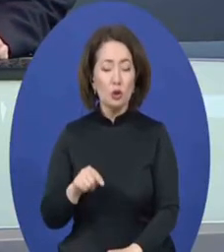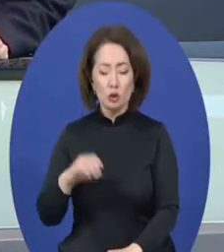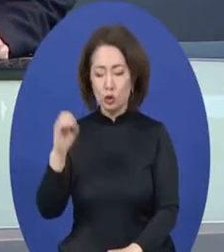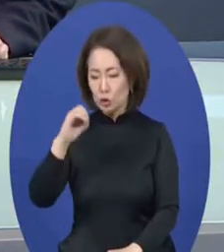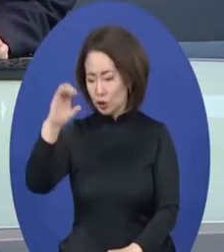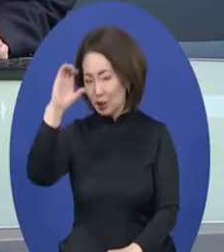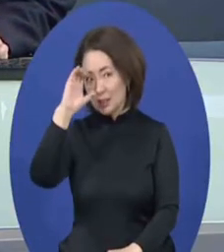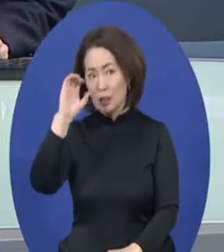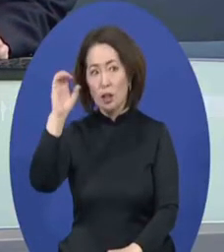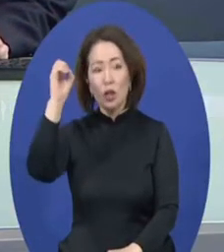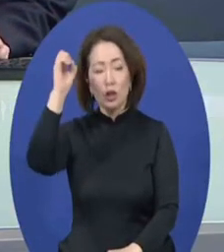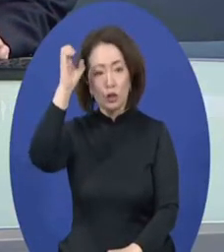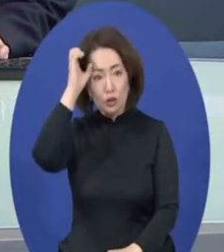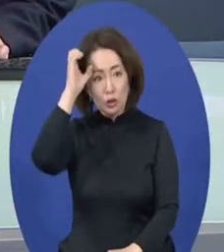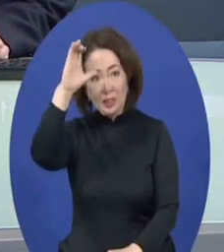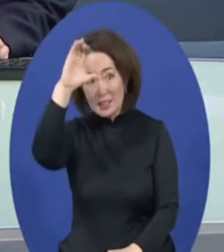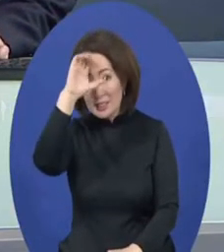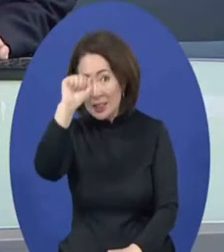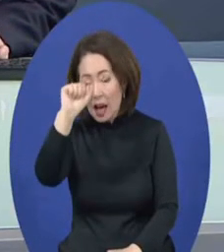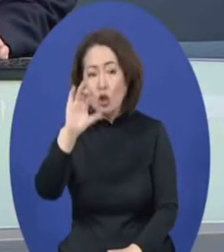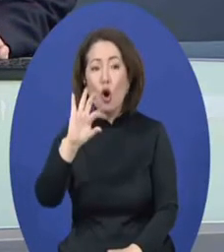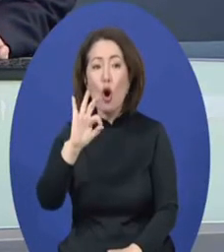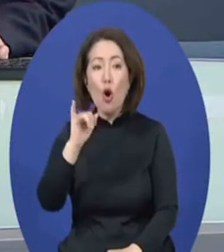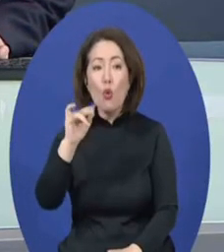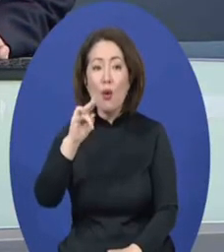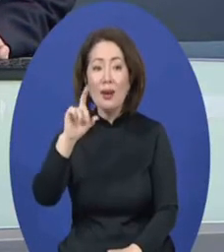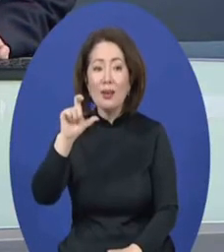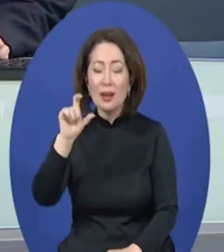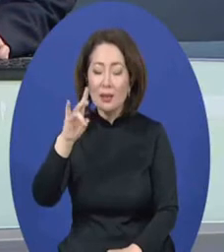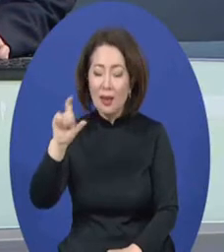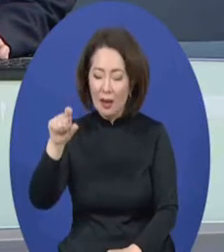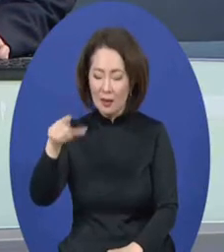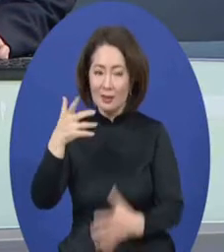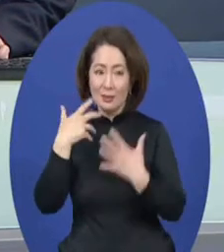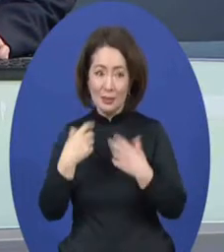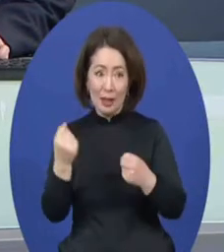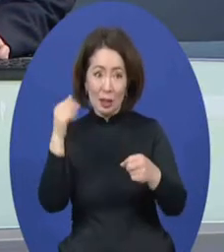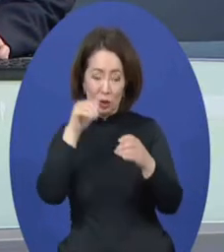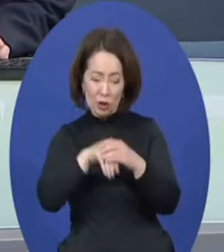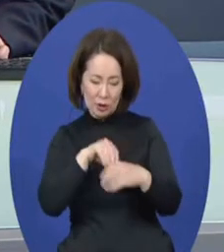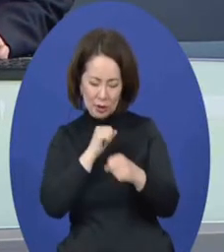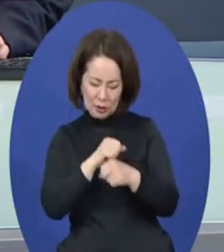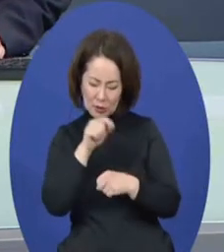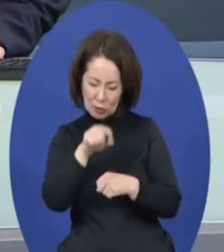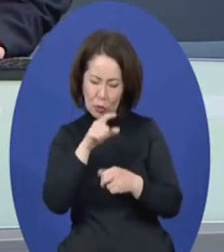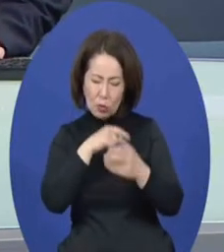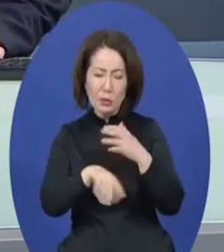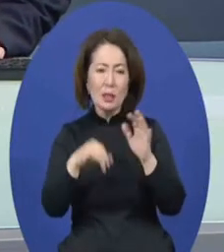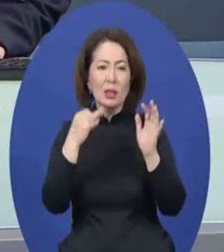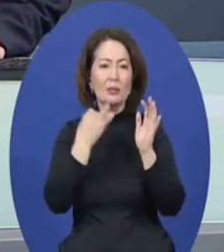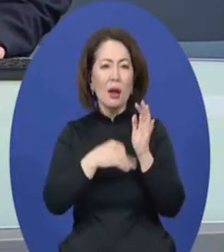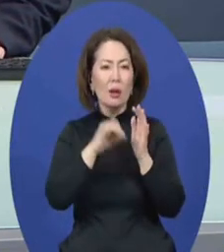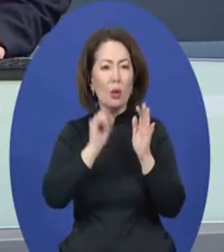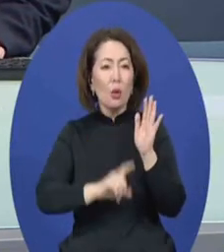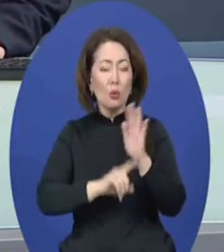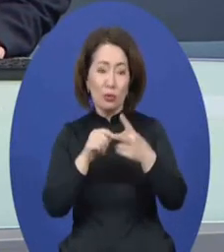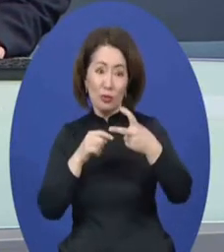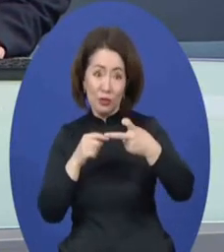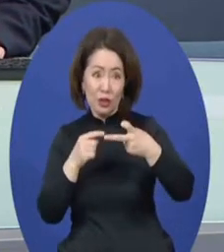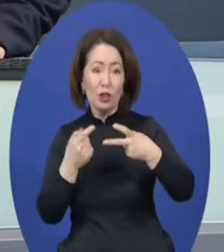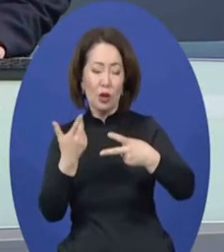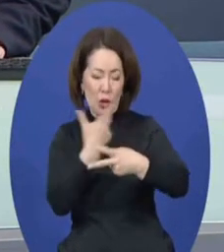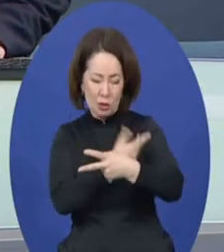Өнөөдөр ерөнхий сайд Оюун Эрдэнэ дархлаажуулалтын зэгт ажиллаа. Манай улсын зорилт төлөвийн хүн амын 70% нь вакцины эхний тунгаа хийлгээд байна. Тиймээс хатуу